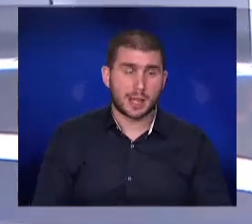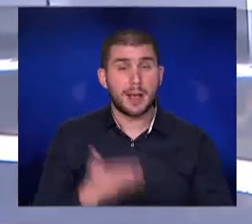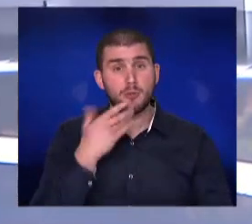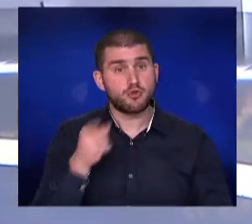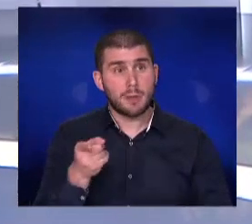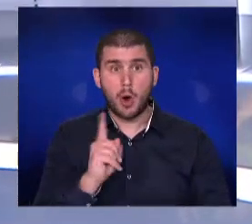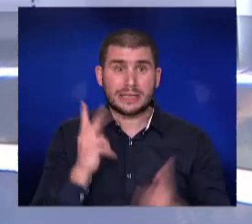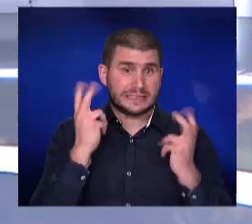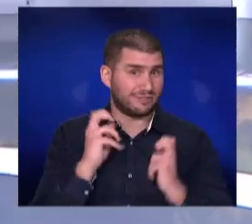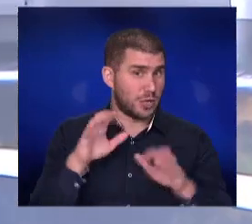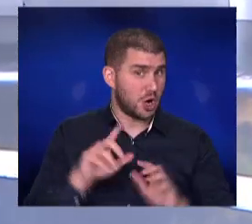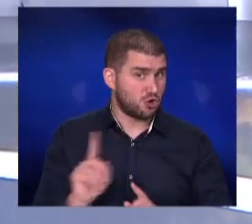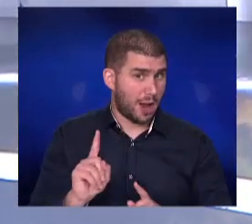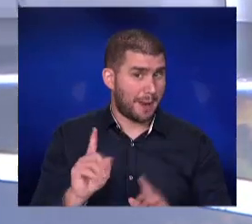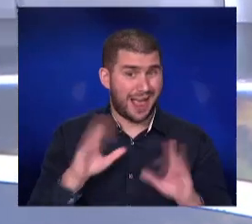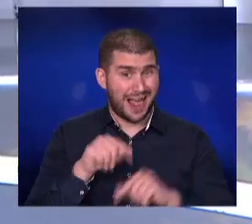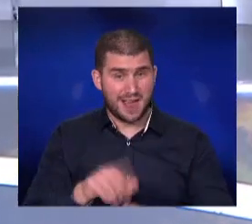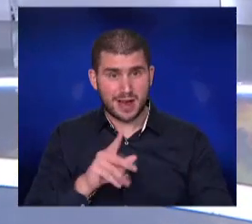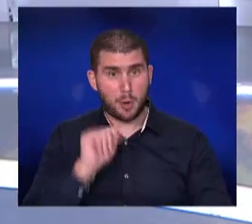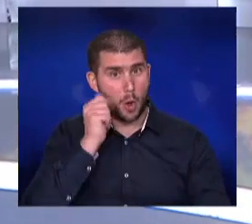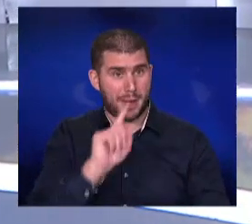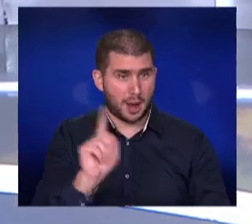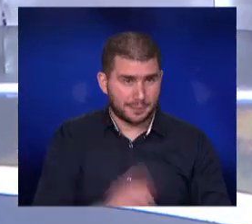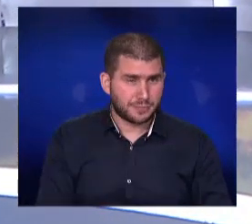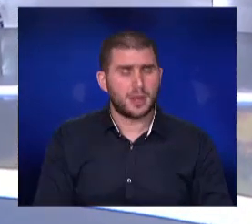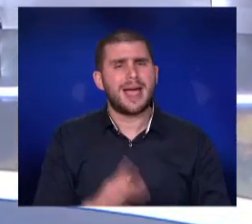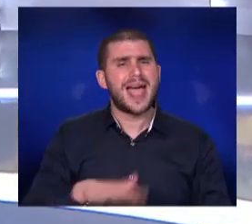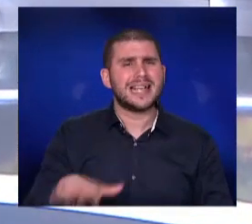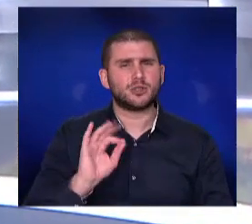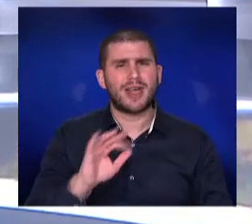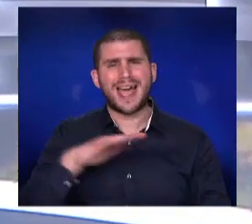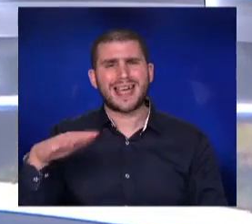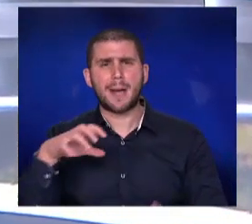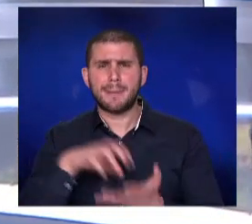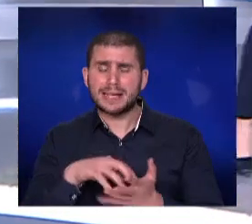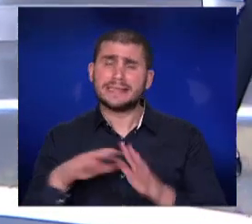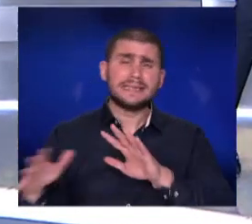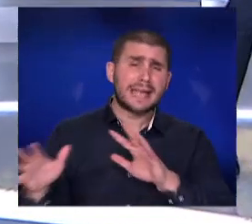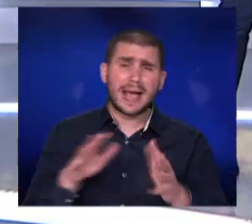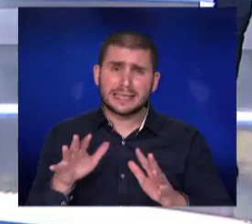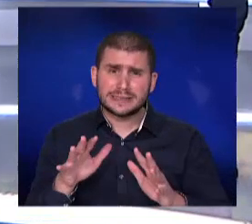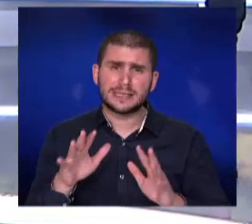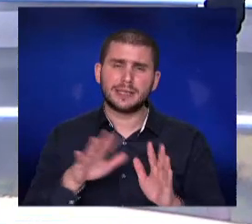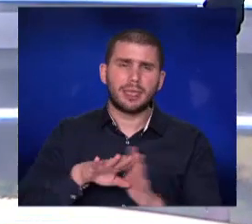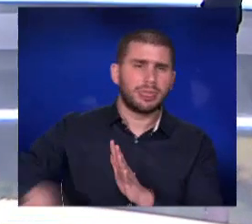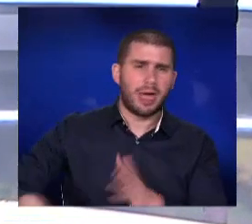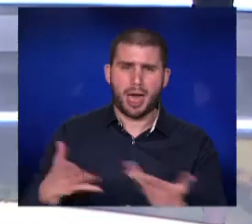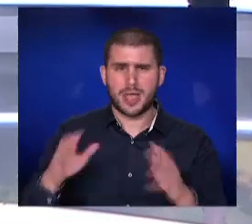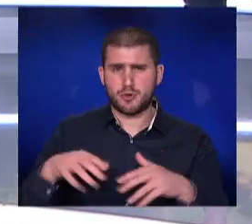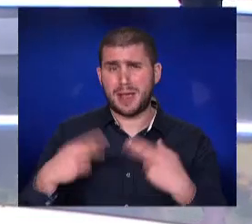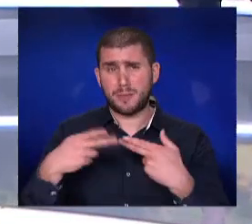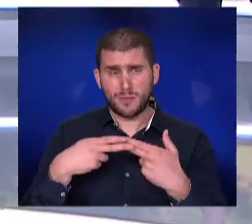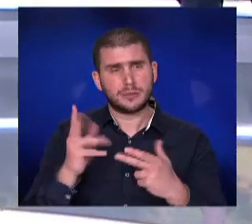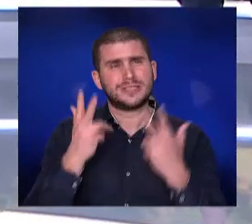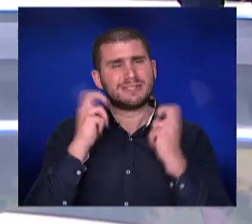לא צפוי גשם, לא במהלך הלילה, גם לא מחר. בכלל, האזור הזה של הרי המרכז יחסית מקופח בימים הקרובים. זה מה שצפוי